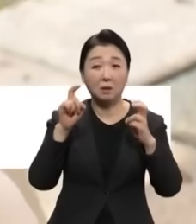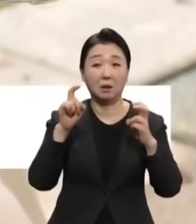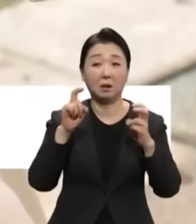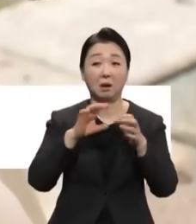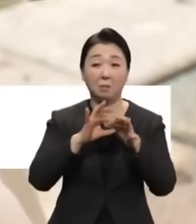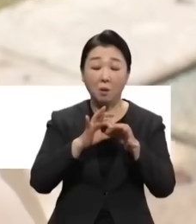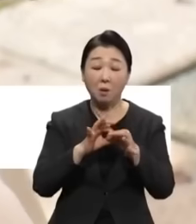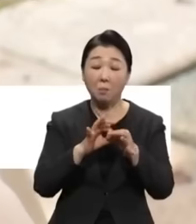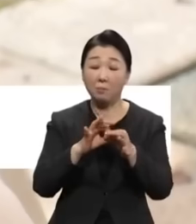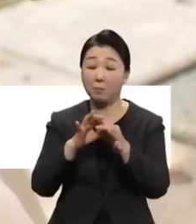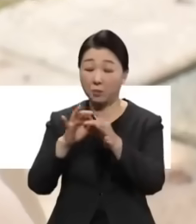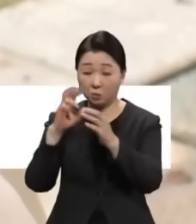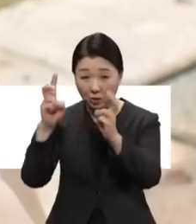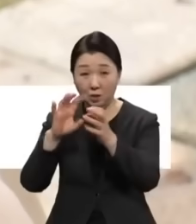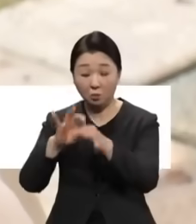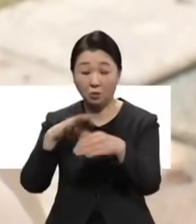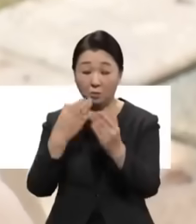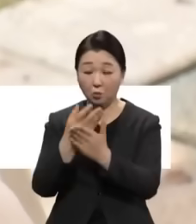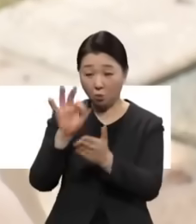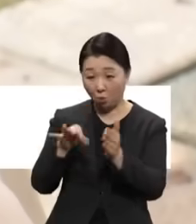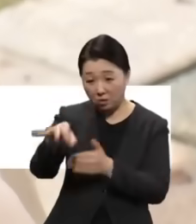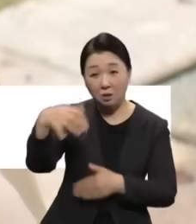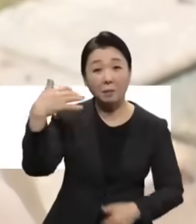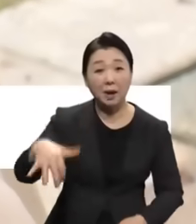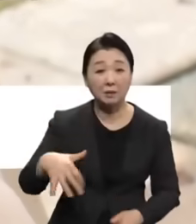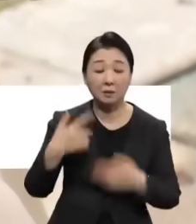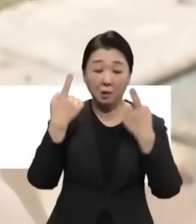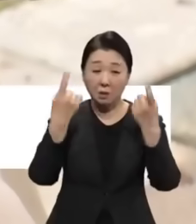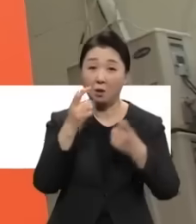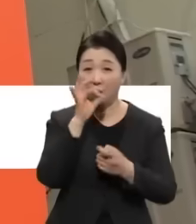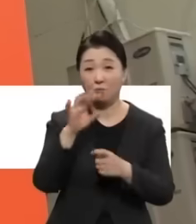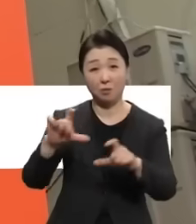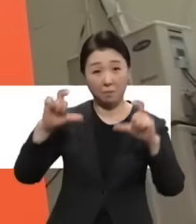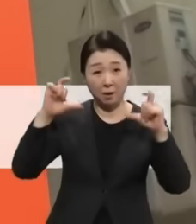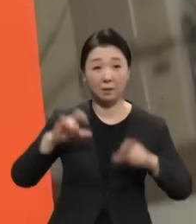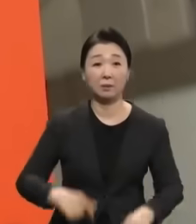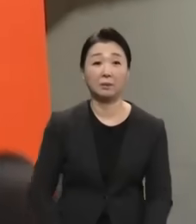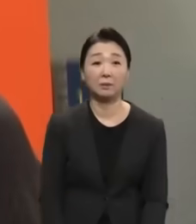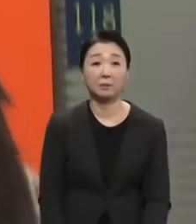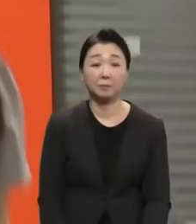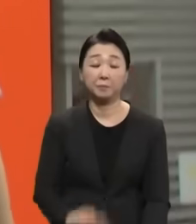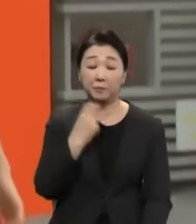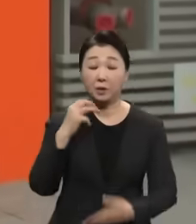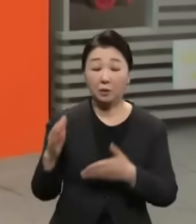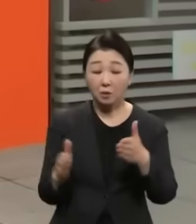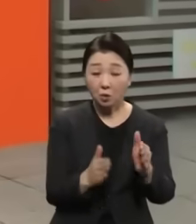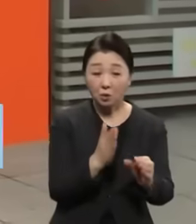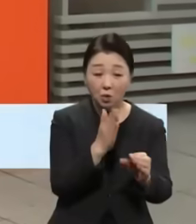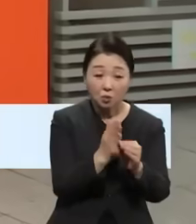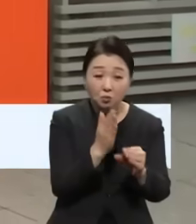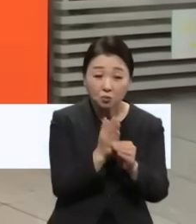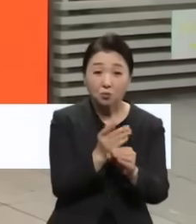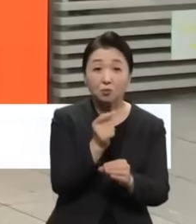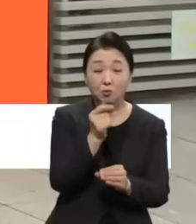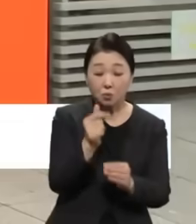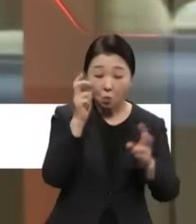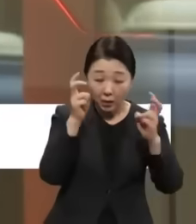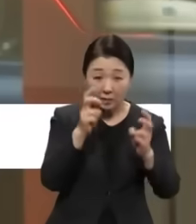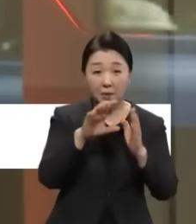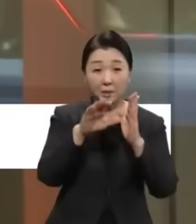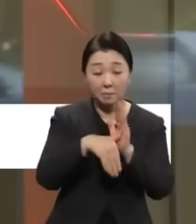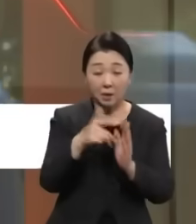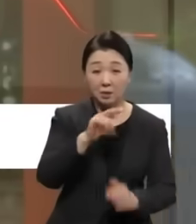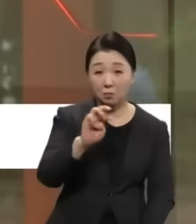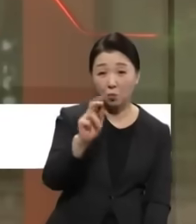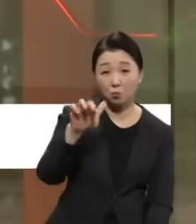통해서 대금이 입금되지 않았기 때문에 여행을 갈 수 없다라고 통보를. 경기도의 한 중소기업도 티몬과 유메프가 보름